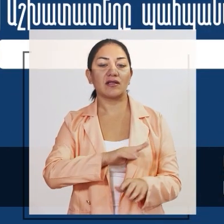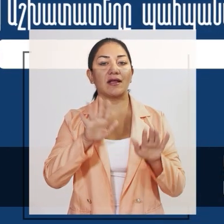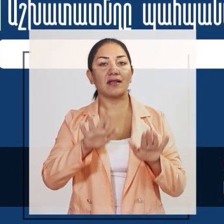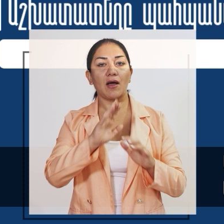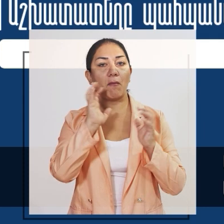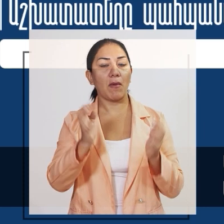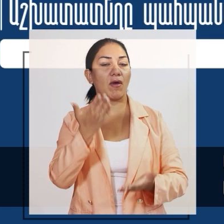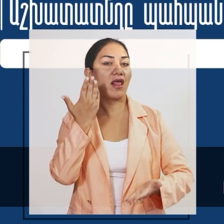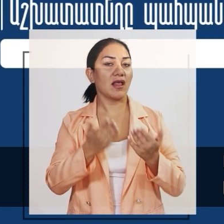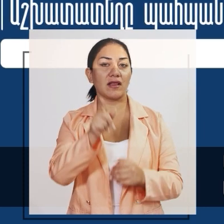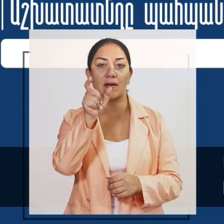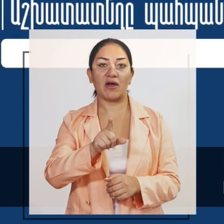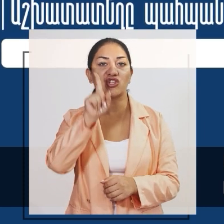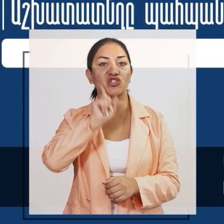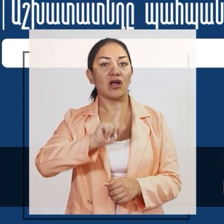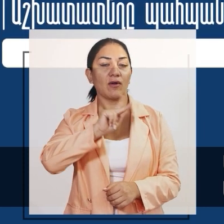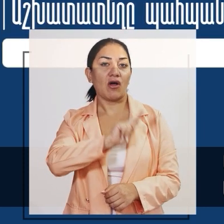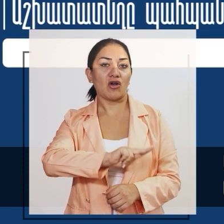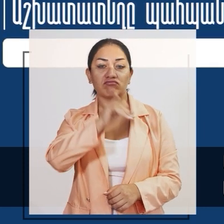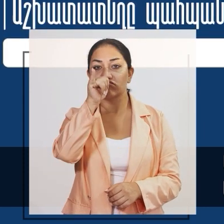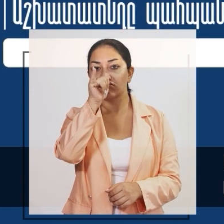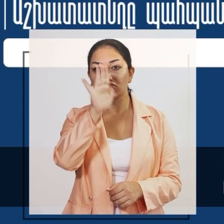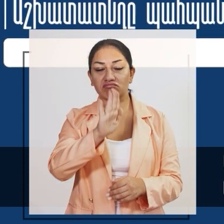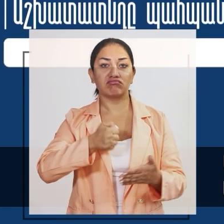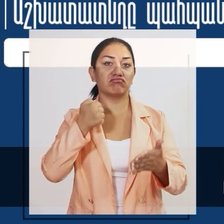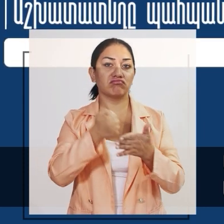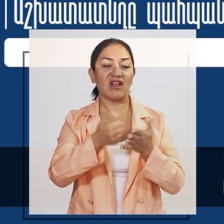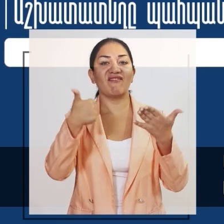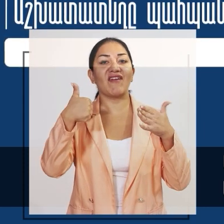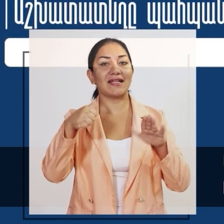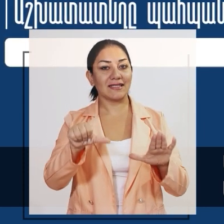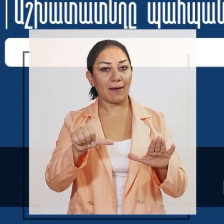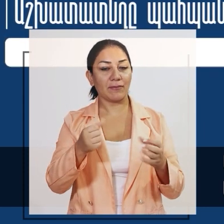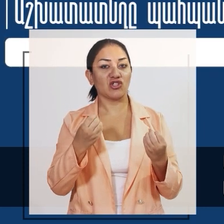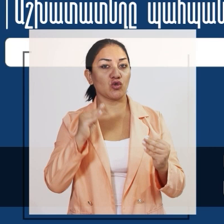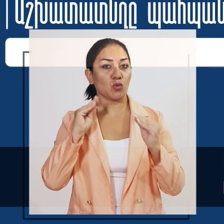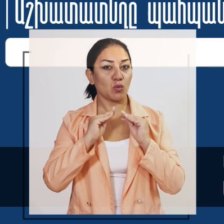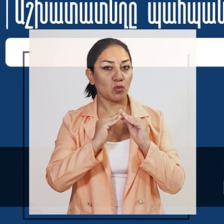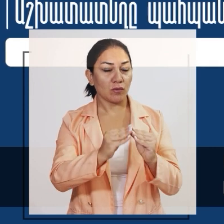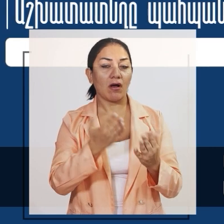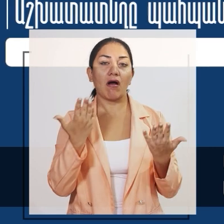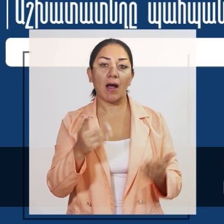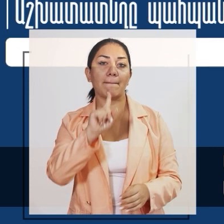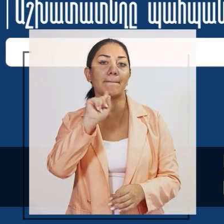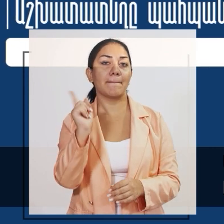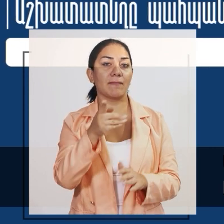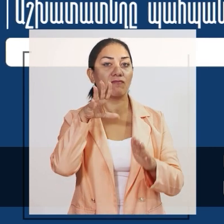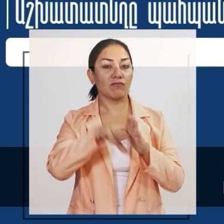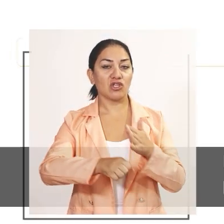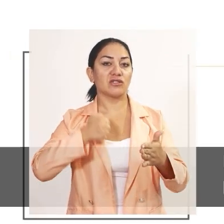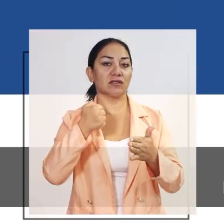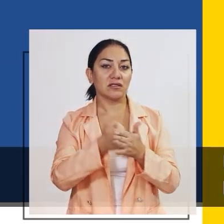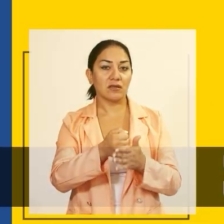ժամանակավոր անաշխատունակության մեջ է գտնվել ոչ ավելի քան 6 ամիս անընդմեջ կամ 1 տարվա ընթացքում ոչ ավելի քան 180